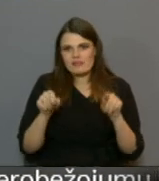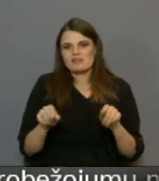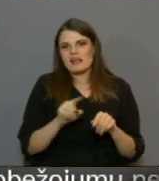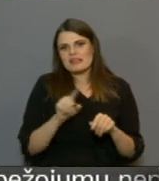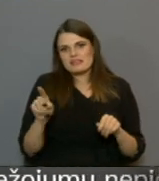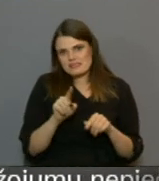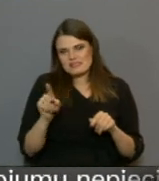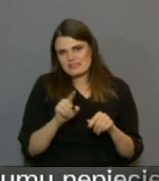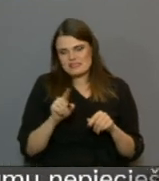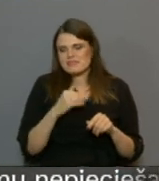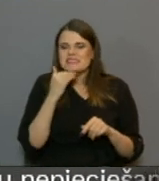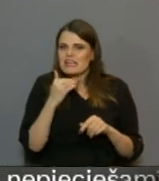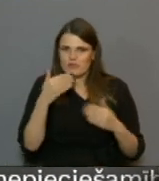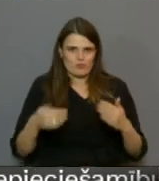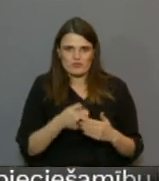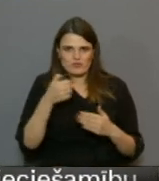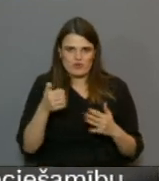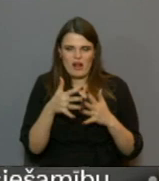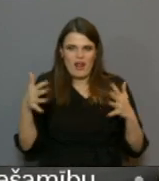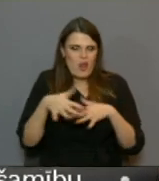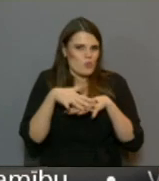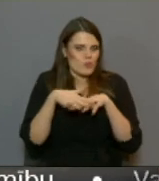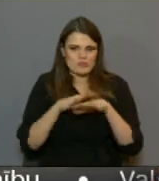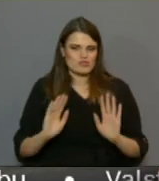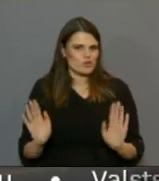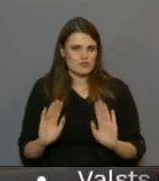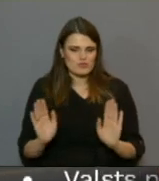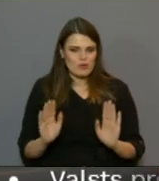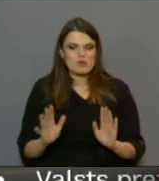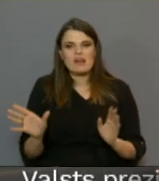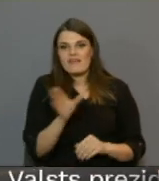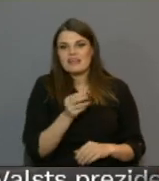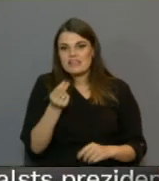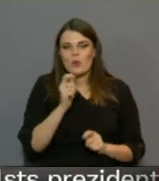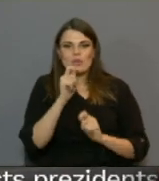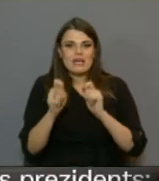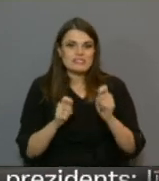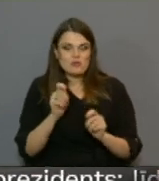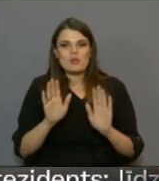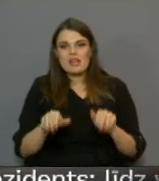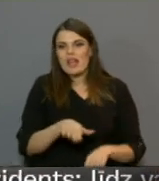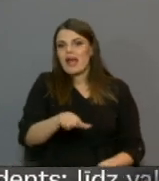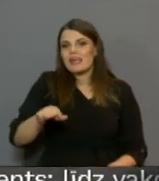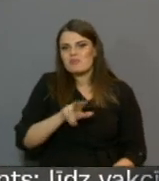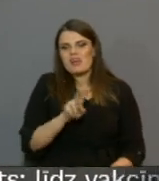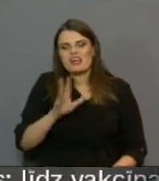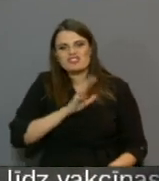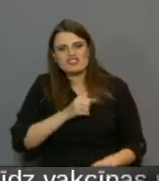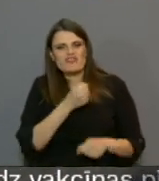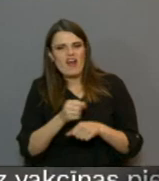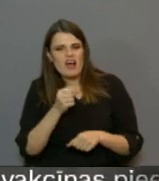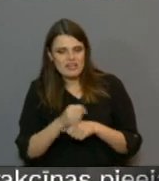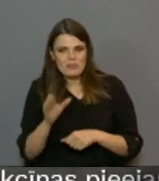mazākais, kas mums ir nepieciešams šogad liela pulcēšanās. Visi līdzekļi tiks ziedoti tam, lai ģimenēm, kas cieši no